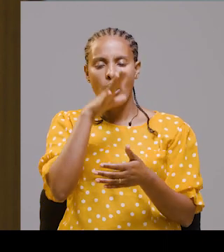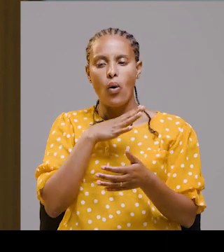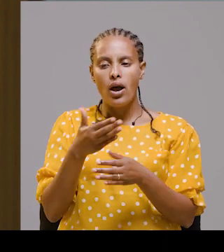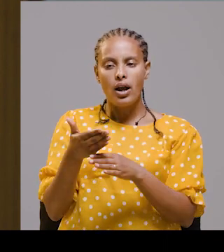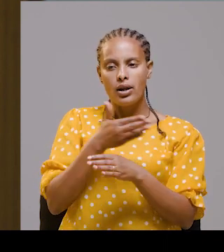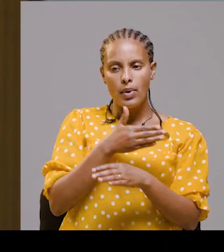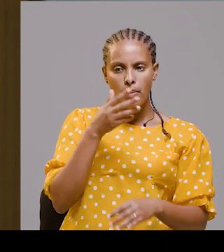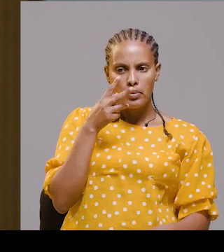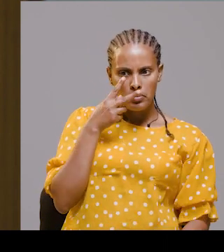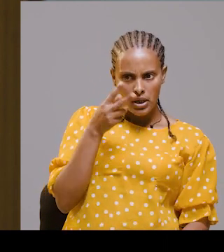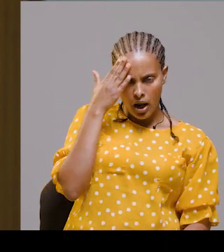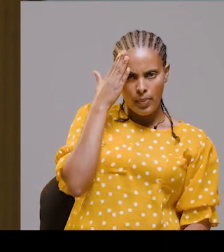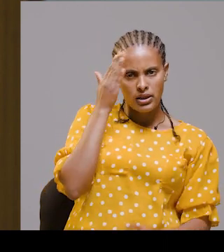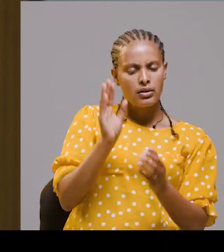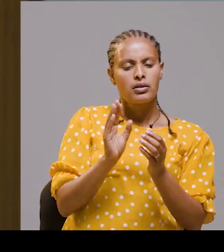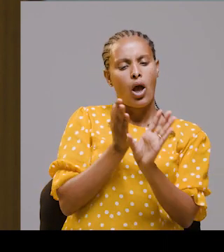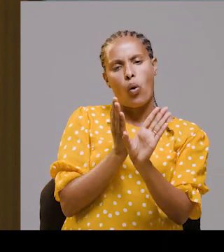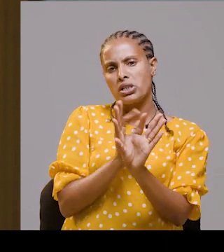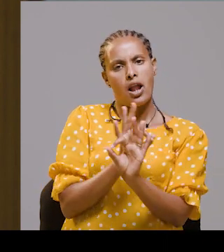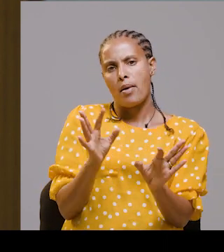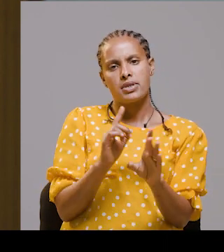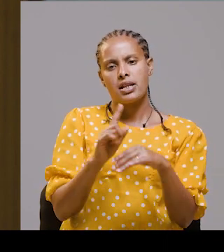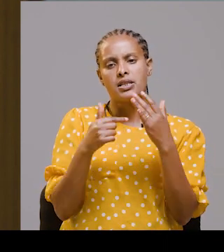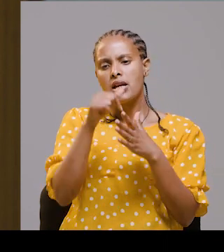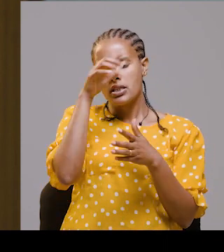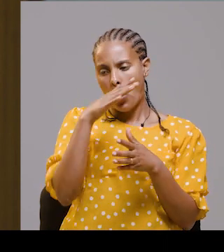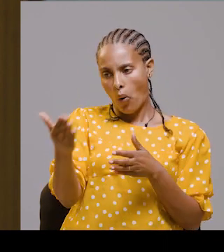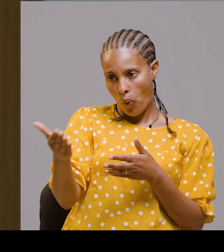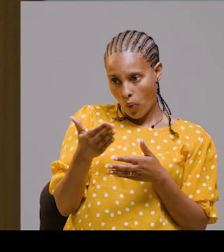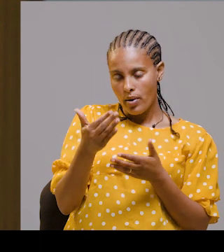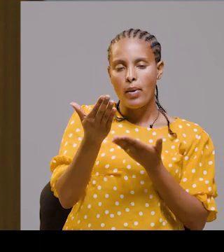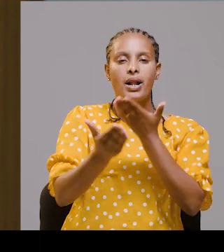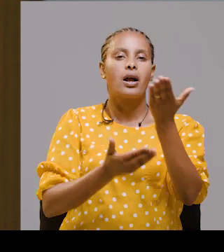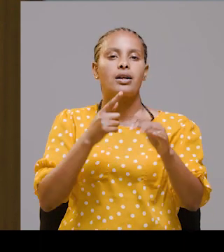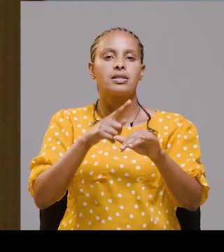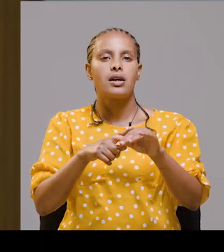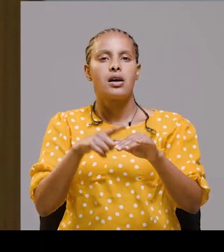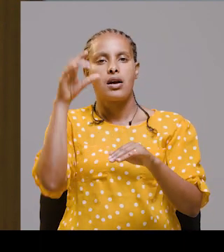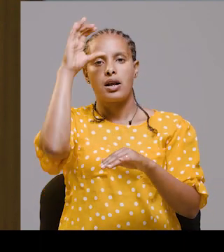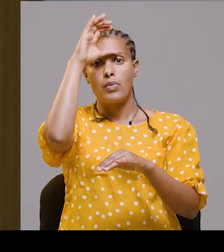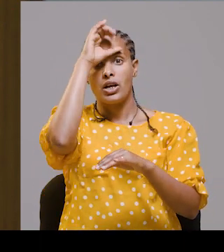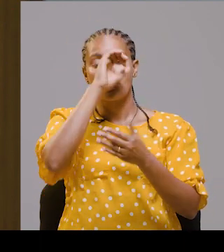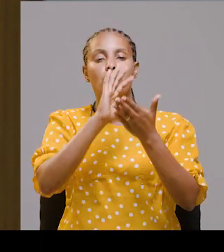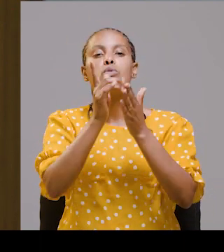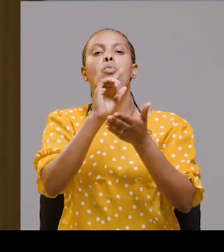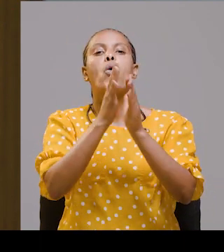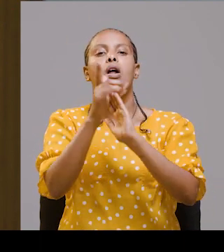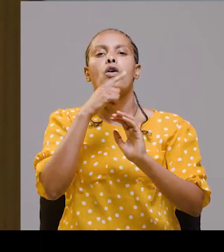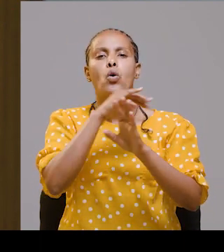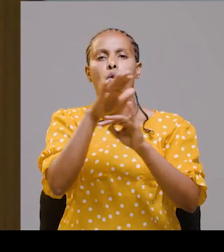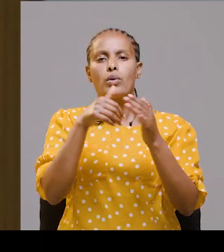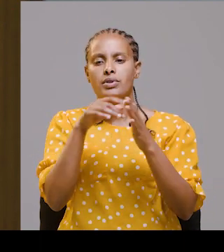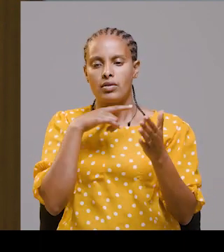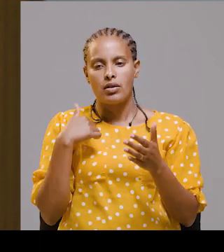ቀድመን ምናቀበት ምንም መንገድ የለም ስለዚህ ያለን አማራጭ ምንድነው ሰዎችን ስናገለግል አሳምሽናችን መሆን ያለበት ምንድነው ሁሉም